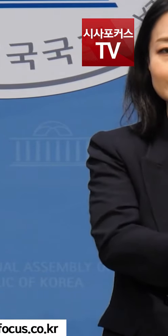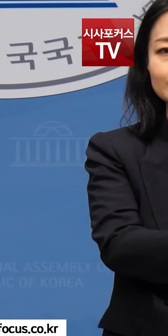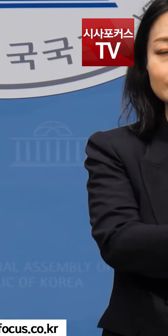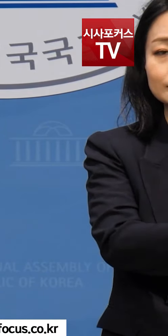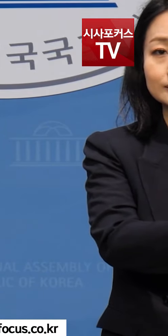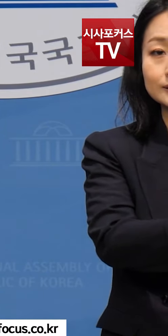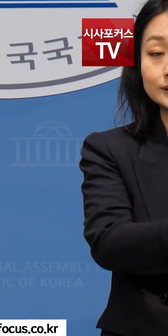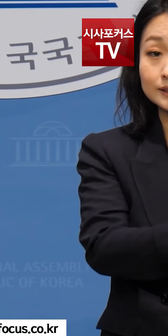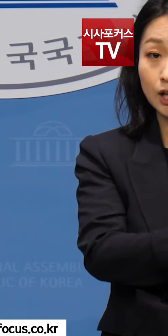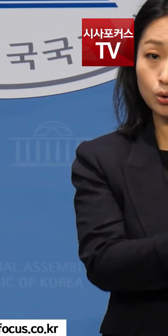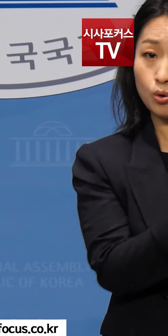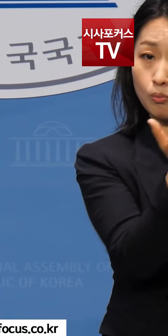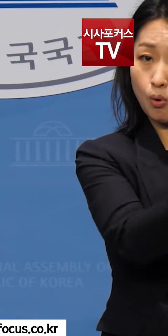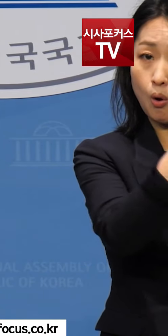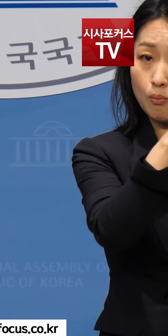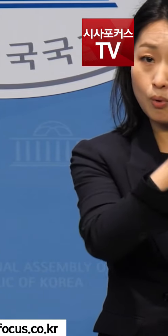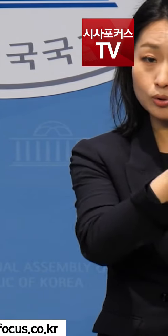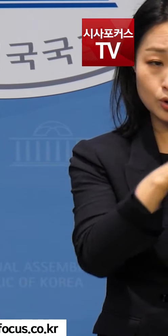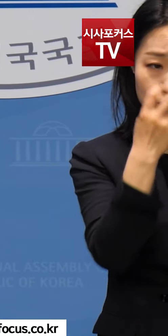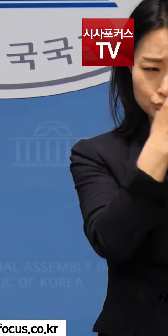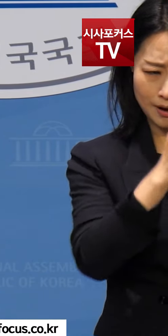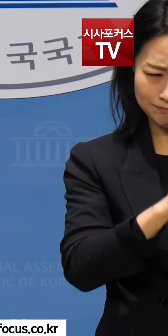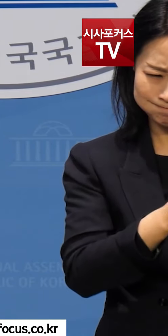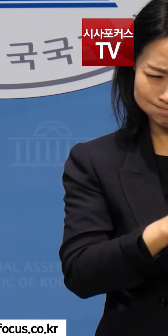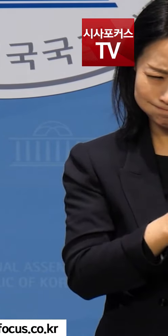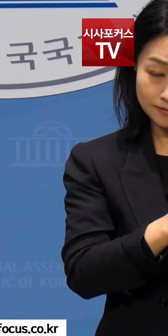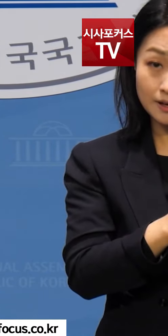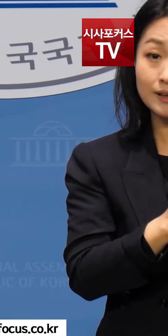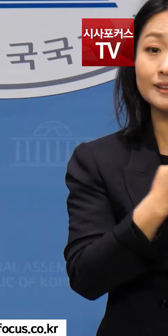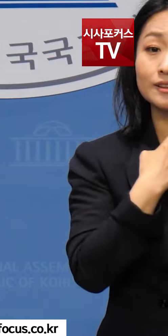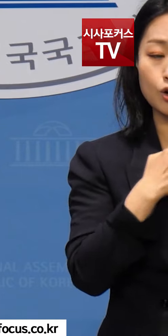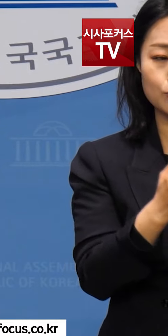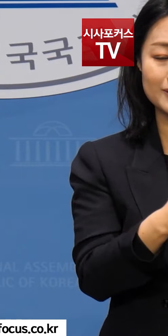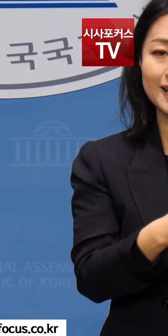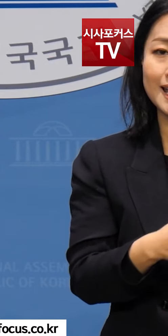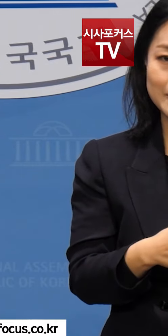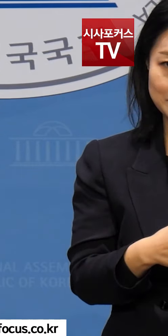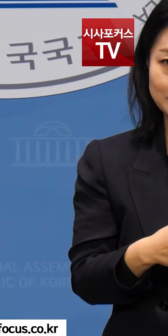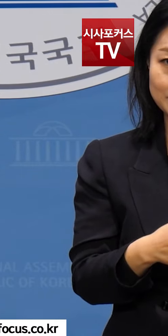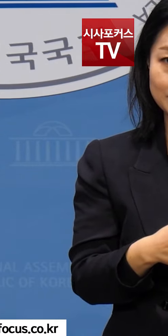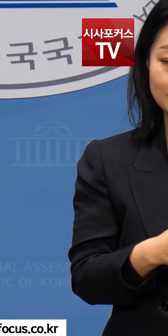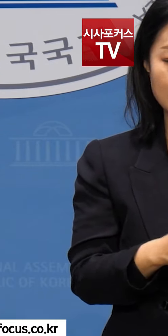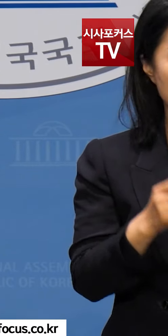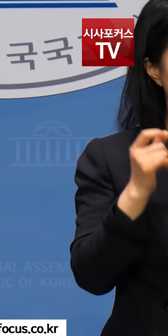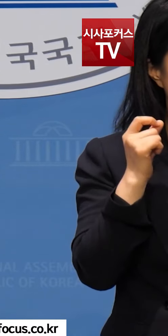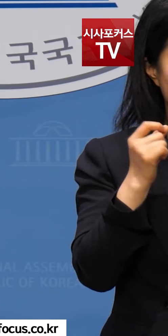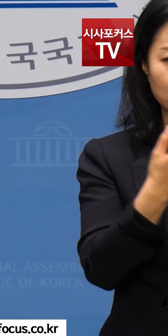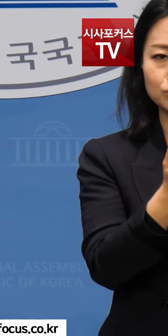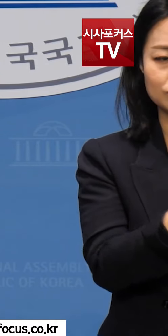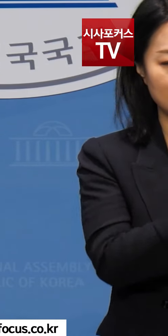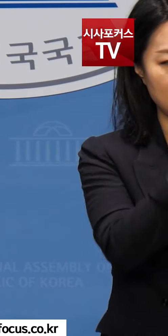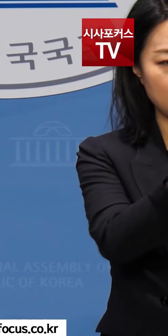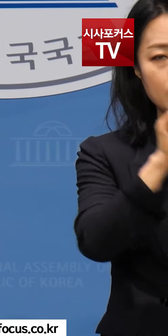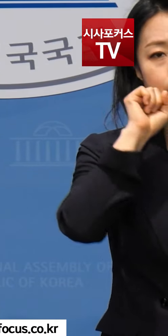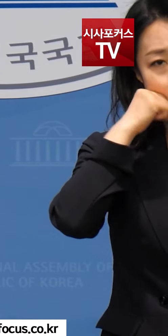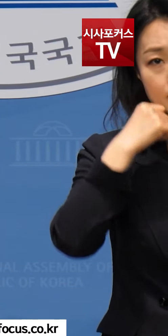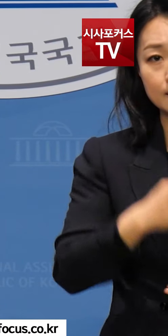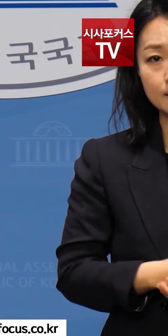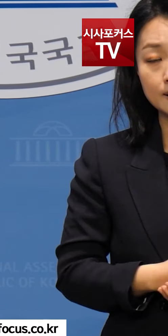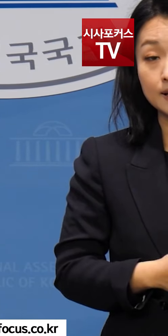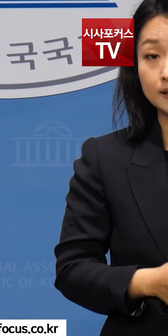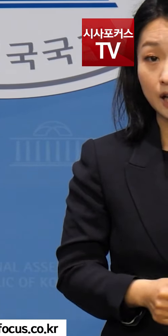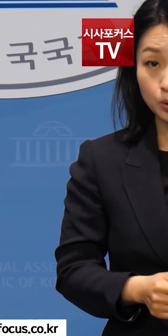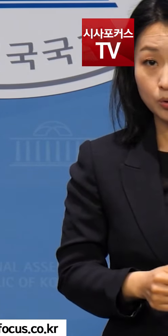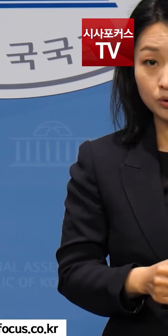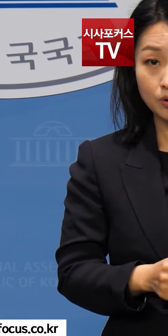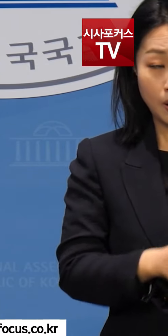대통령의 호위부대를 자처하며 수사농단을 가리려는 국민의힘은 더 이상 보수정당이 아닙니다.